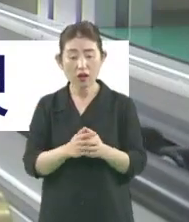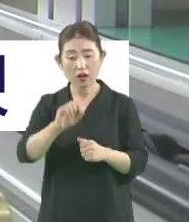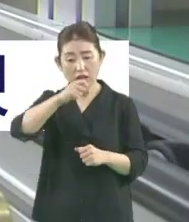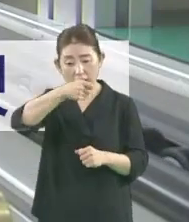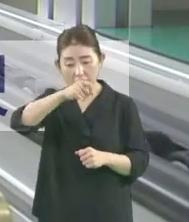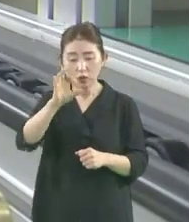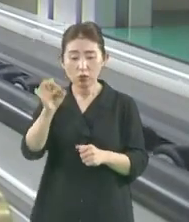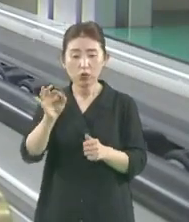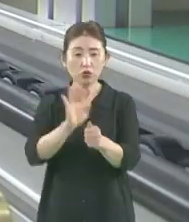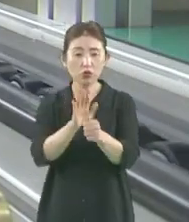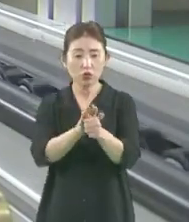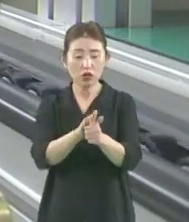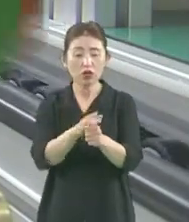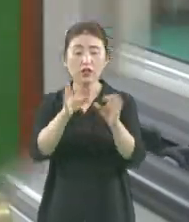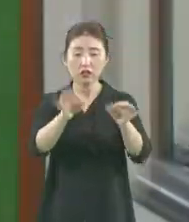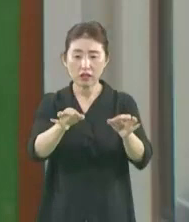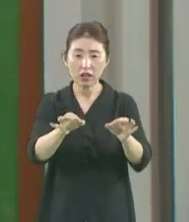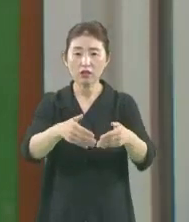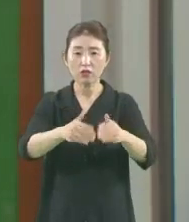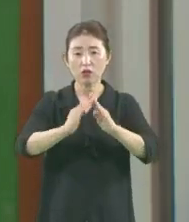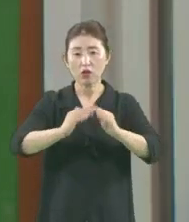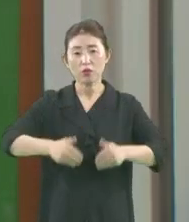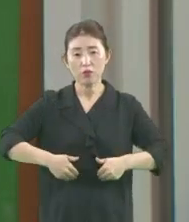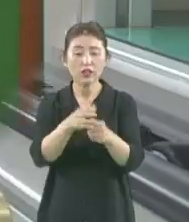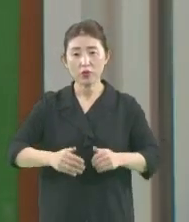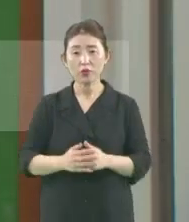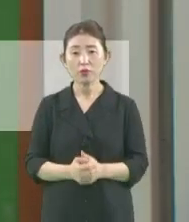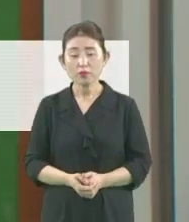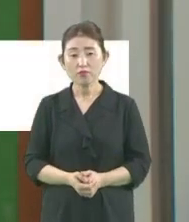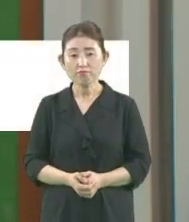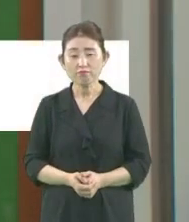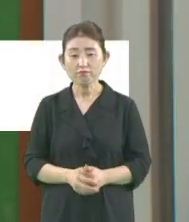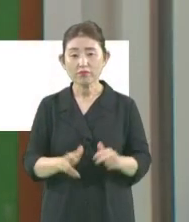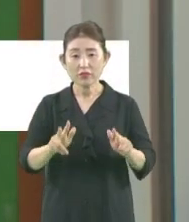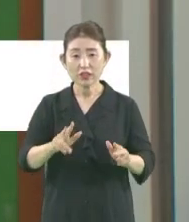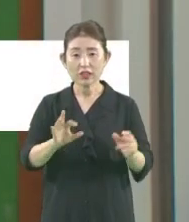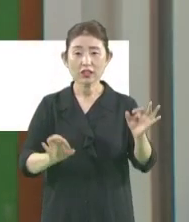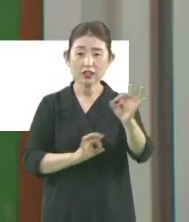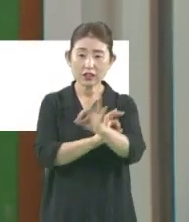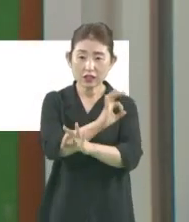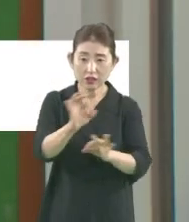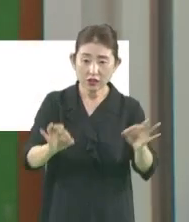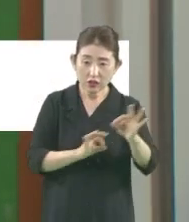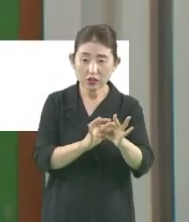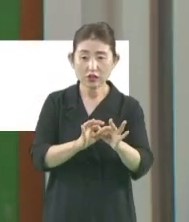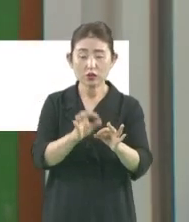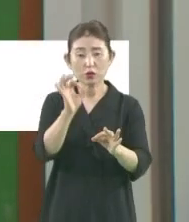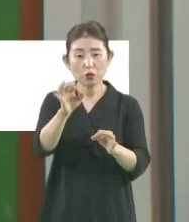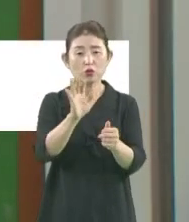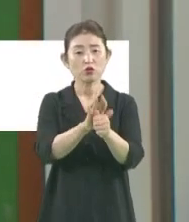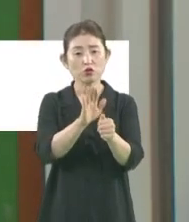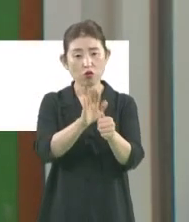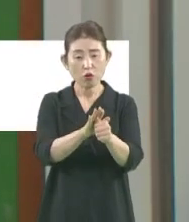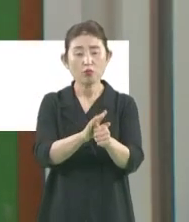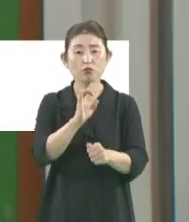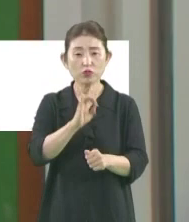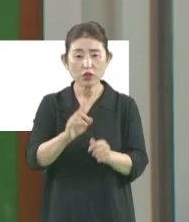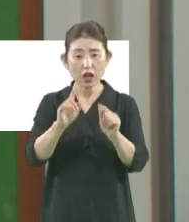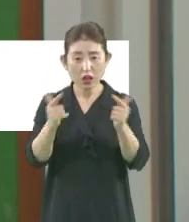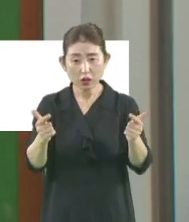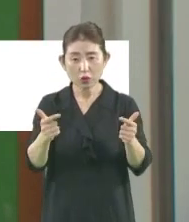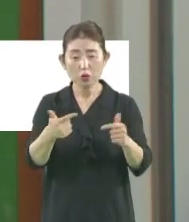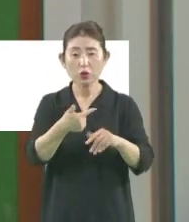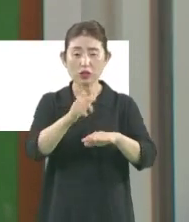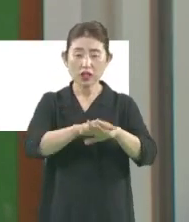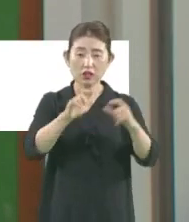위한 은행을 세우겠다는 겁니다. 단순히 지역경제 금융 지원에 국한되는 것이 아니라 대전의